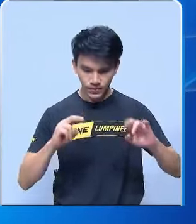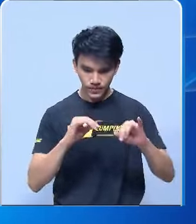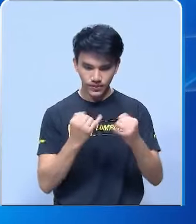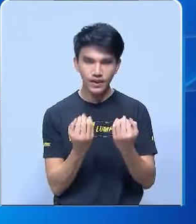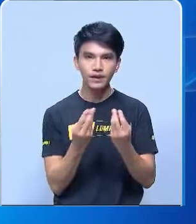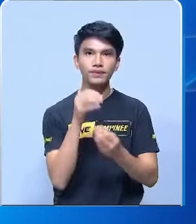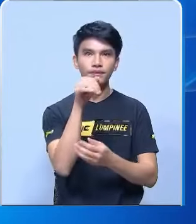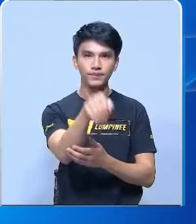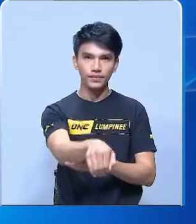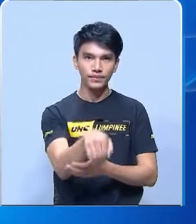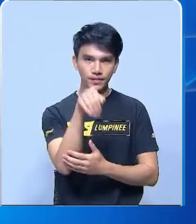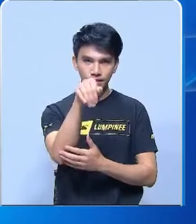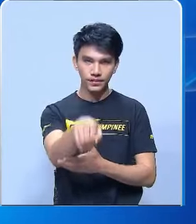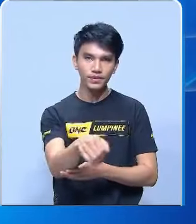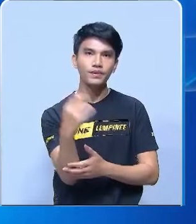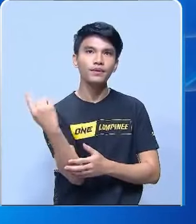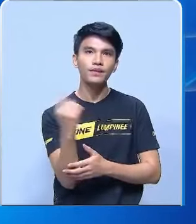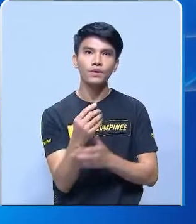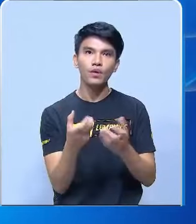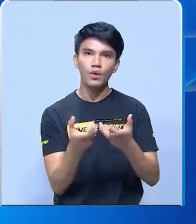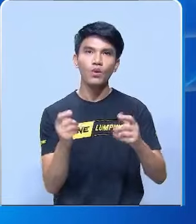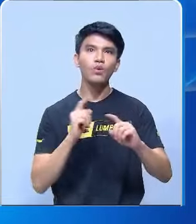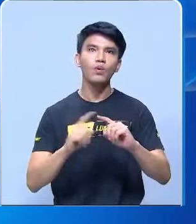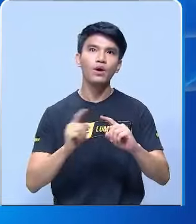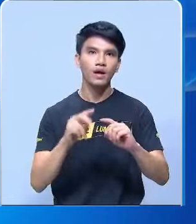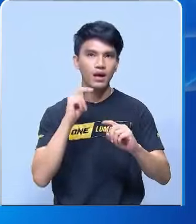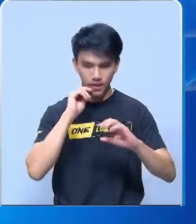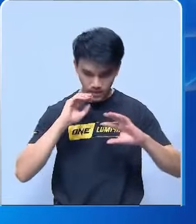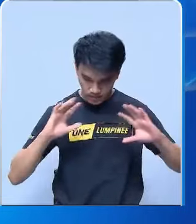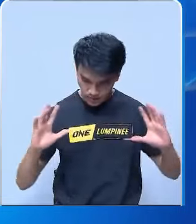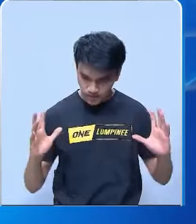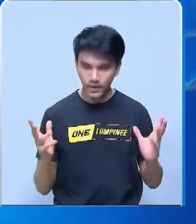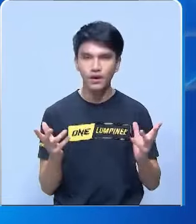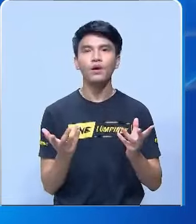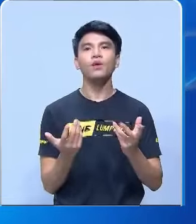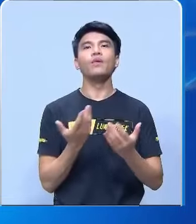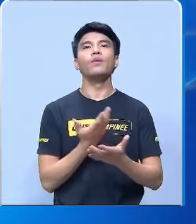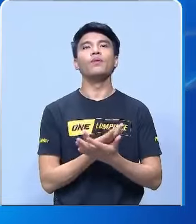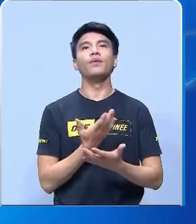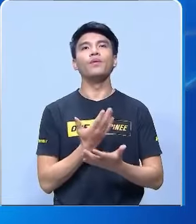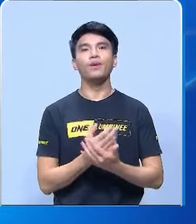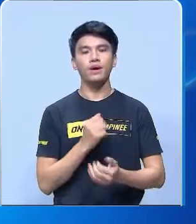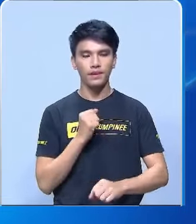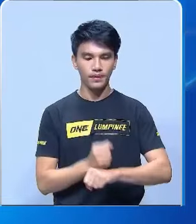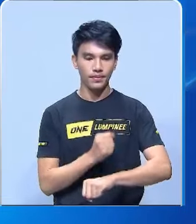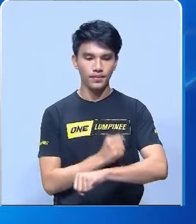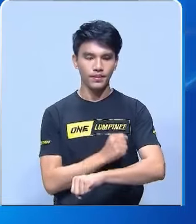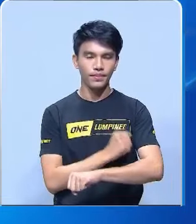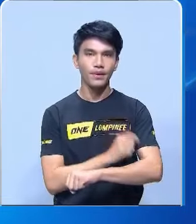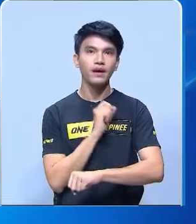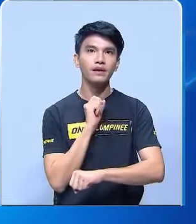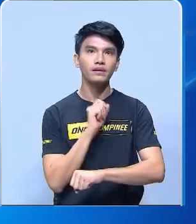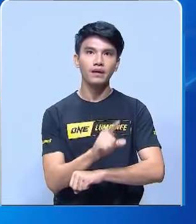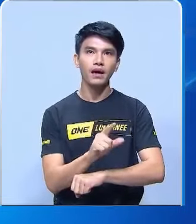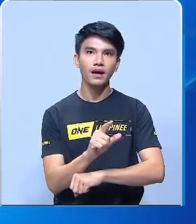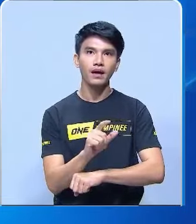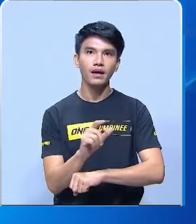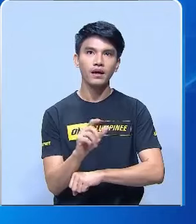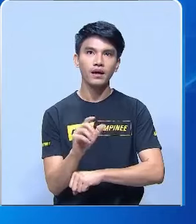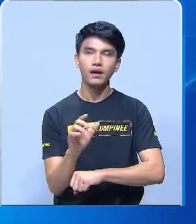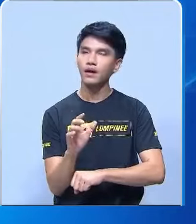อยู่คนเดียวแกบอกทรัพย์สินก็ถูกน้ำพัดหายไปหมดเงินจะไปจ้างคนงานเงินไปจ้างรถแบ็คโฮมาขุด